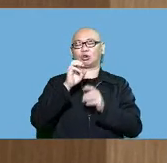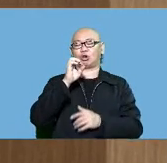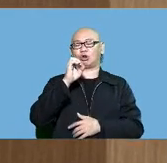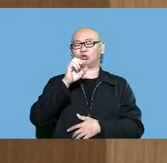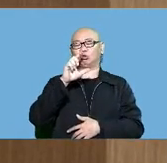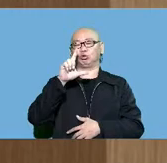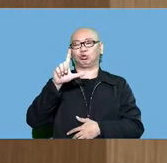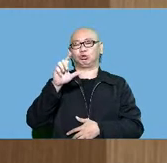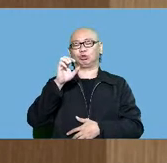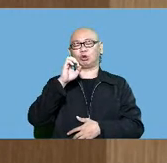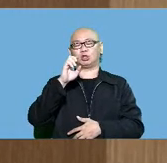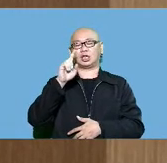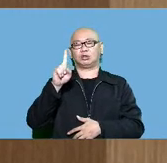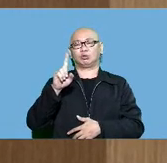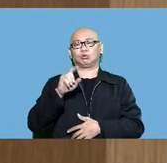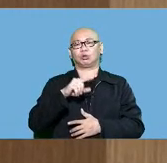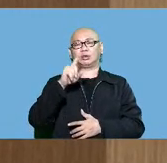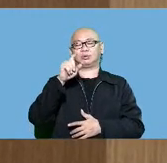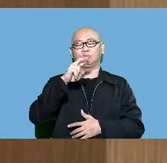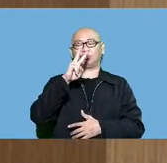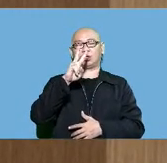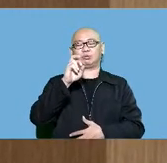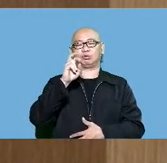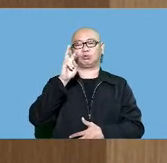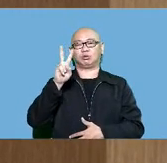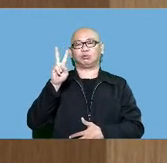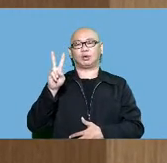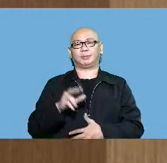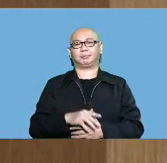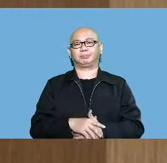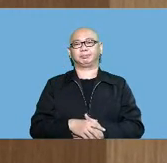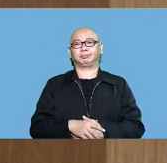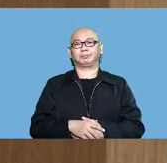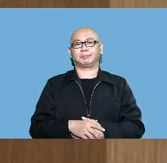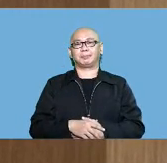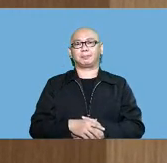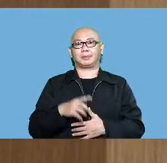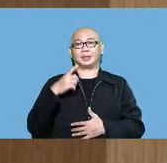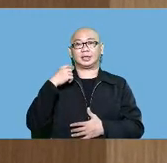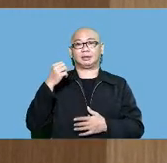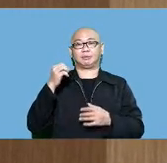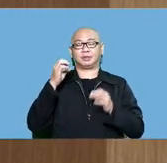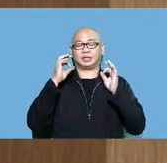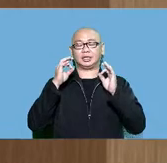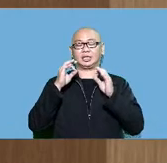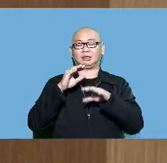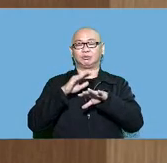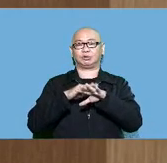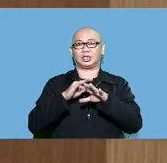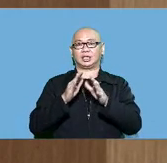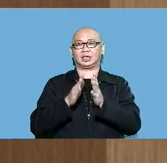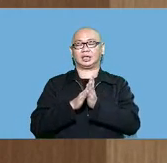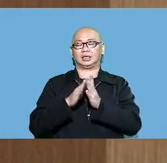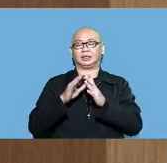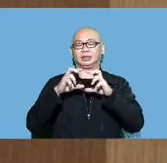0701 garis miring 2022. Menteri Pendidikan, Kebudayaan, Riset dan